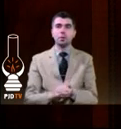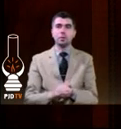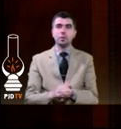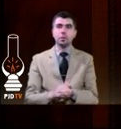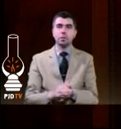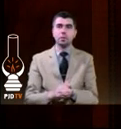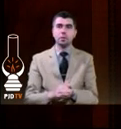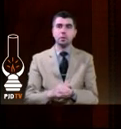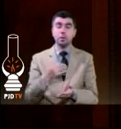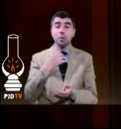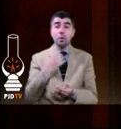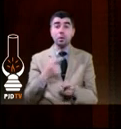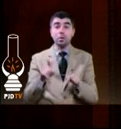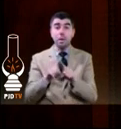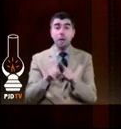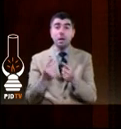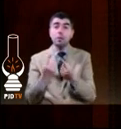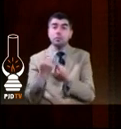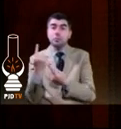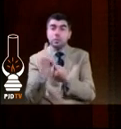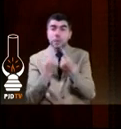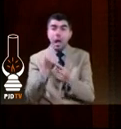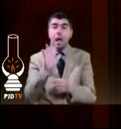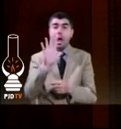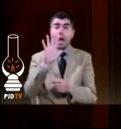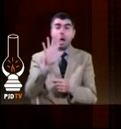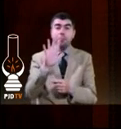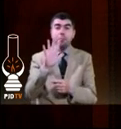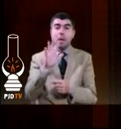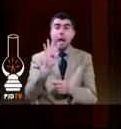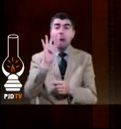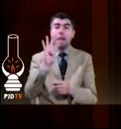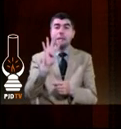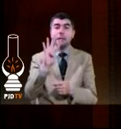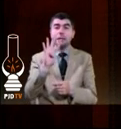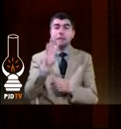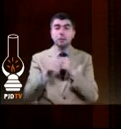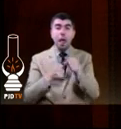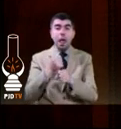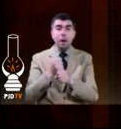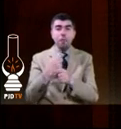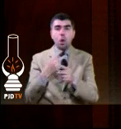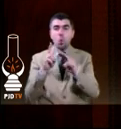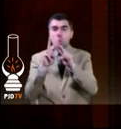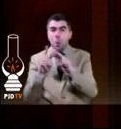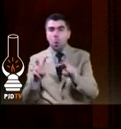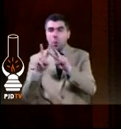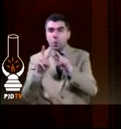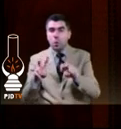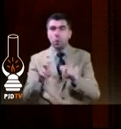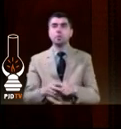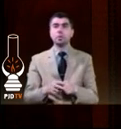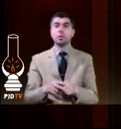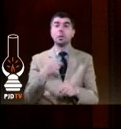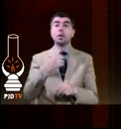الإخوة اللي كتطلبوا مني نزيد نتشاور، راه خمس سنين هذه وأنا أربع سنين هذه وأنا كنتشاور. إما ناكل هذاك